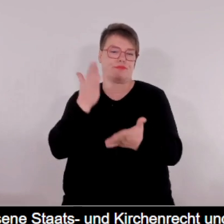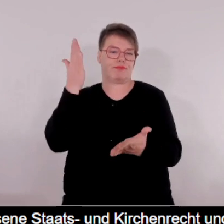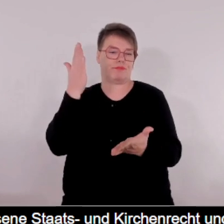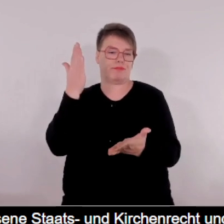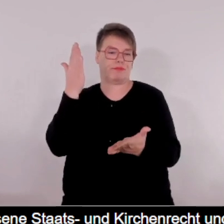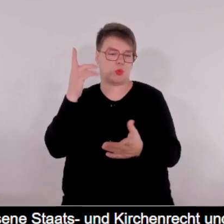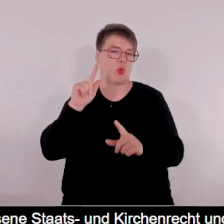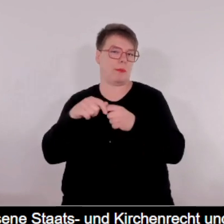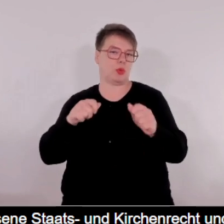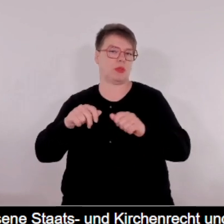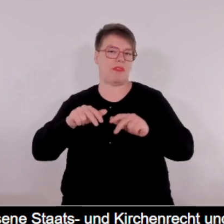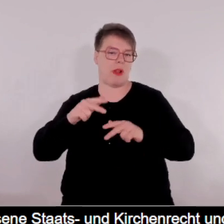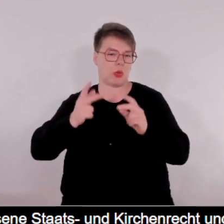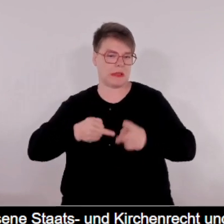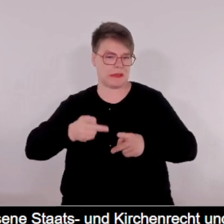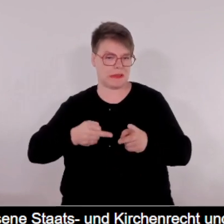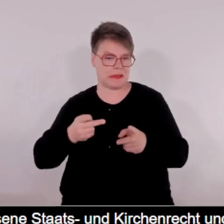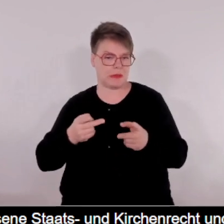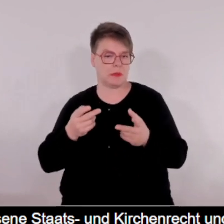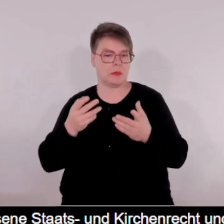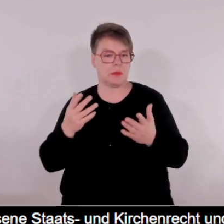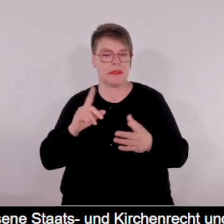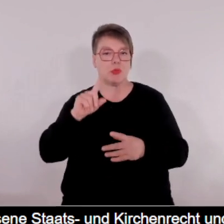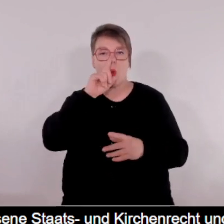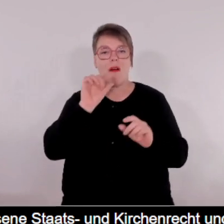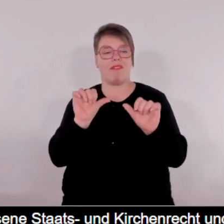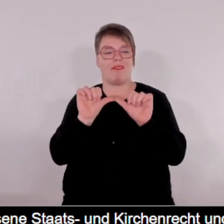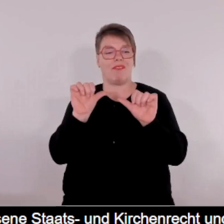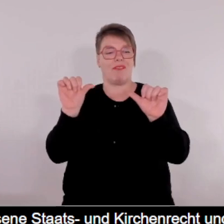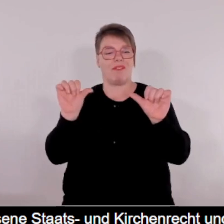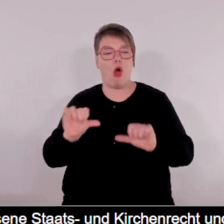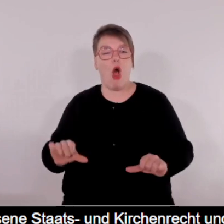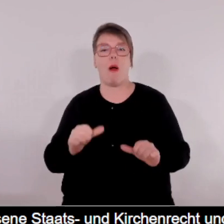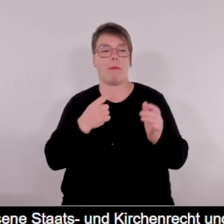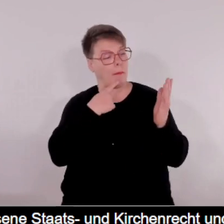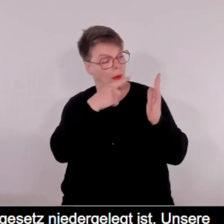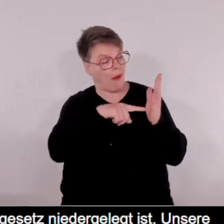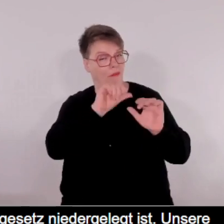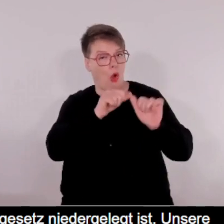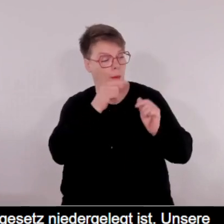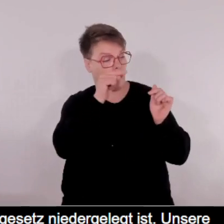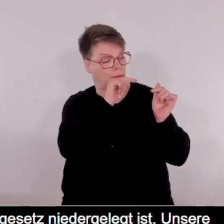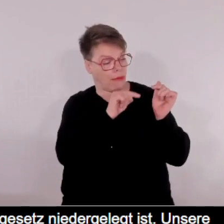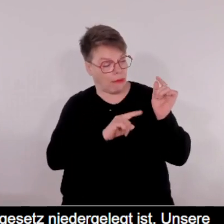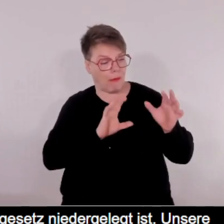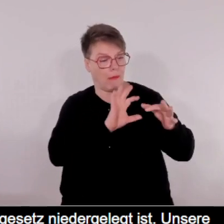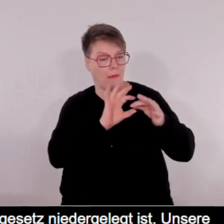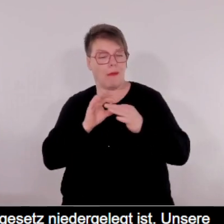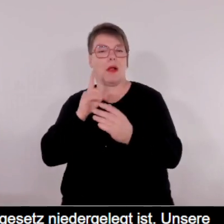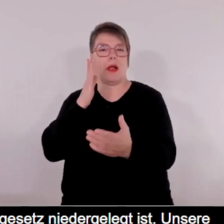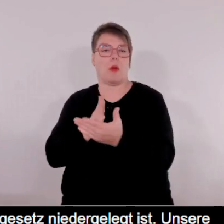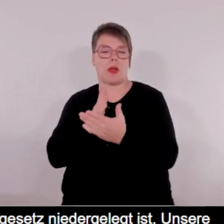Denn das Kreuz ist eben das grundlegende Symbol der christlich-abendländischen Prägung und damit der kulturellen Identität Bayerns.